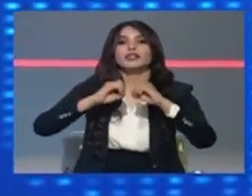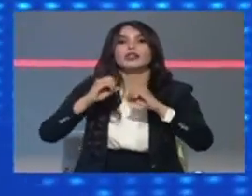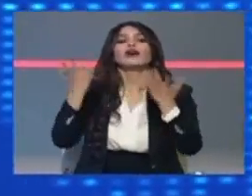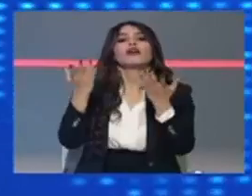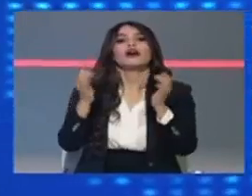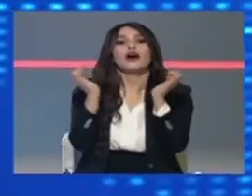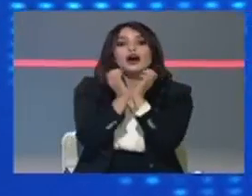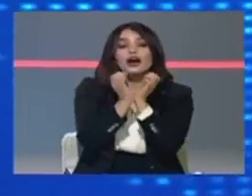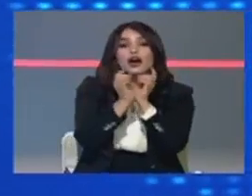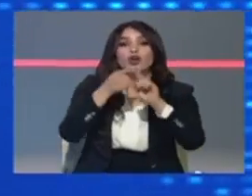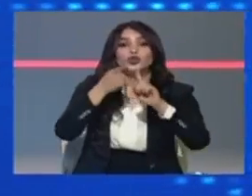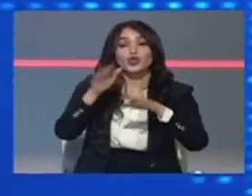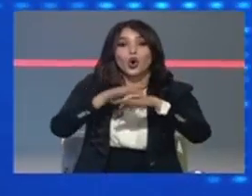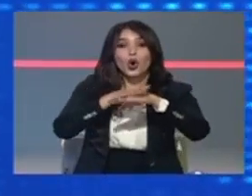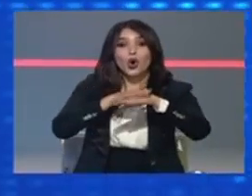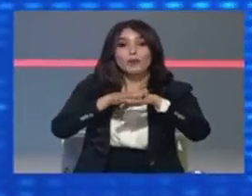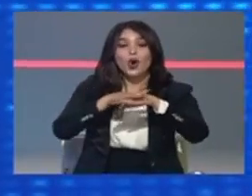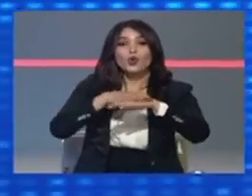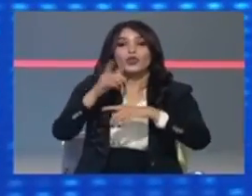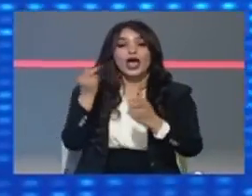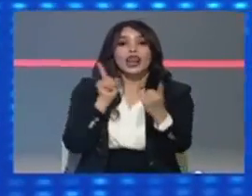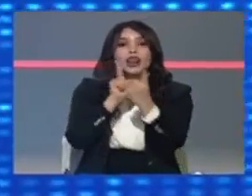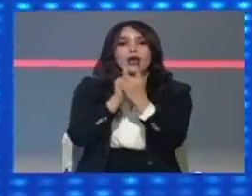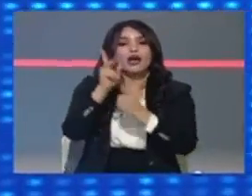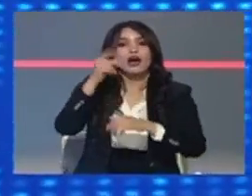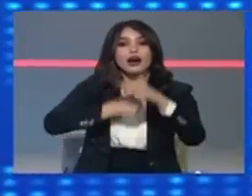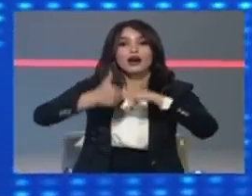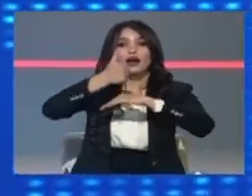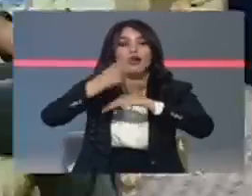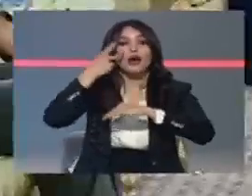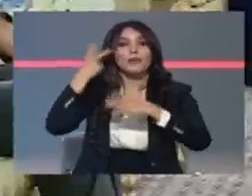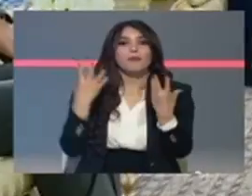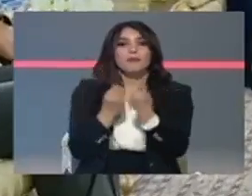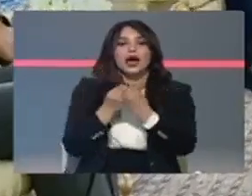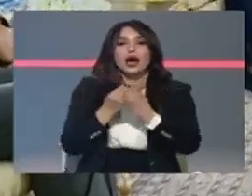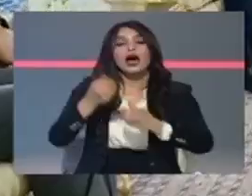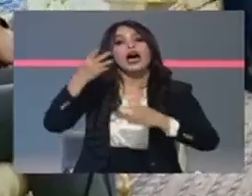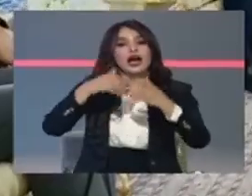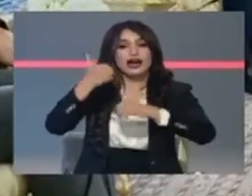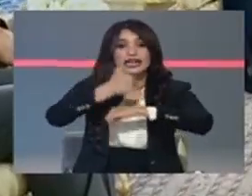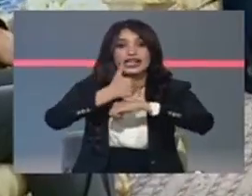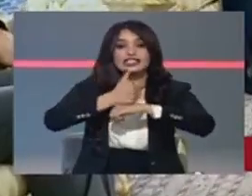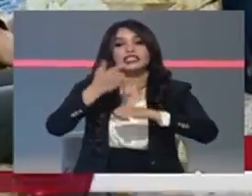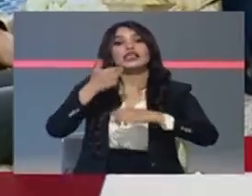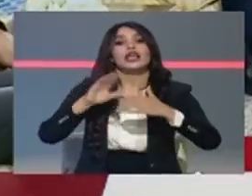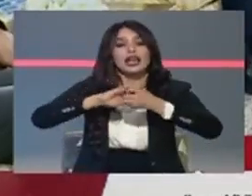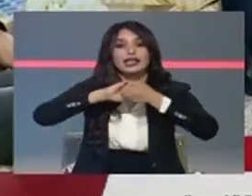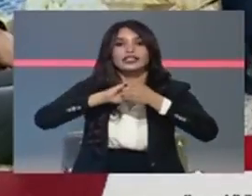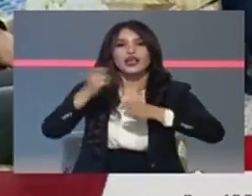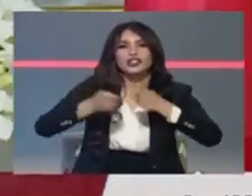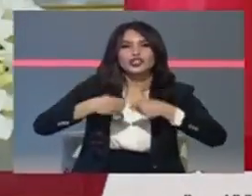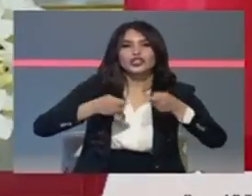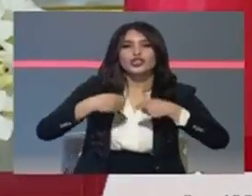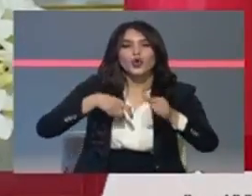الوطني كانت محور لقاء رئيس الجمهورية قيس سعيد مع رئيس الاتحاد التونسي للصناعة والتجارة والصناعات